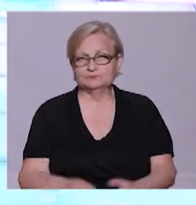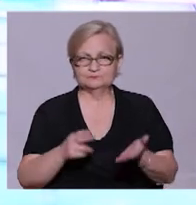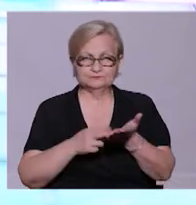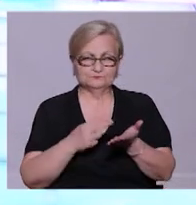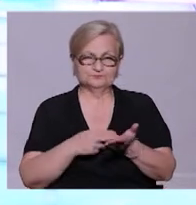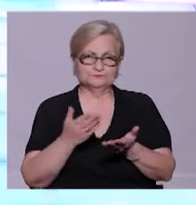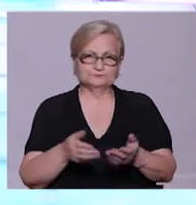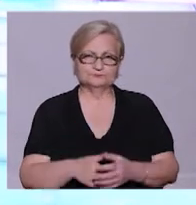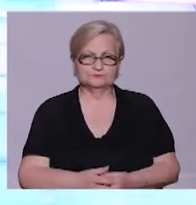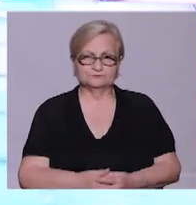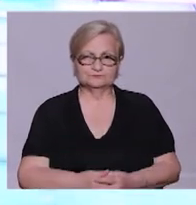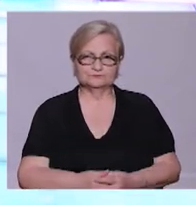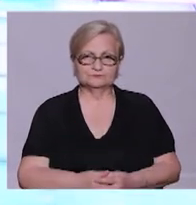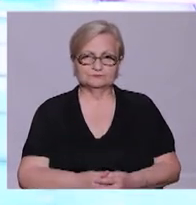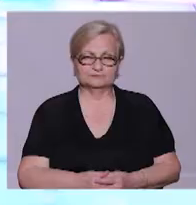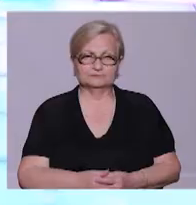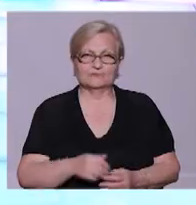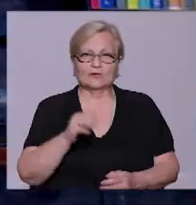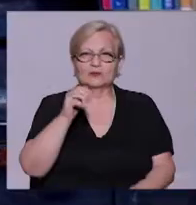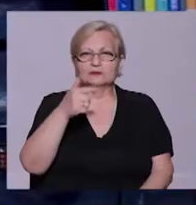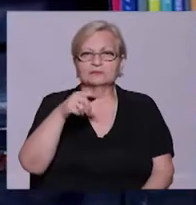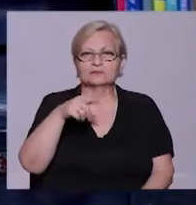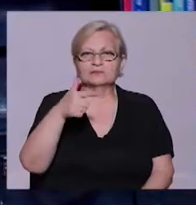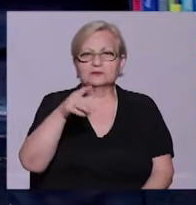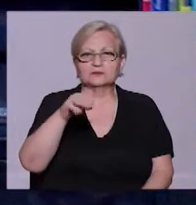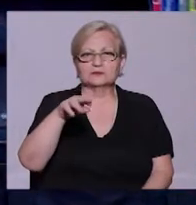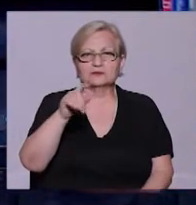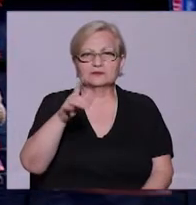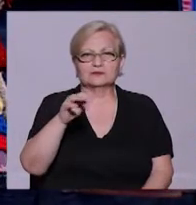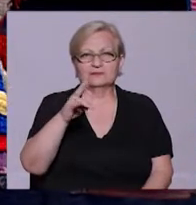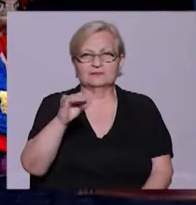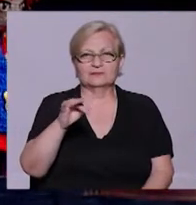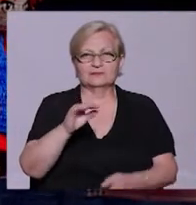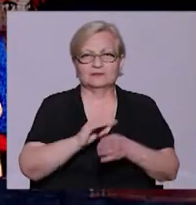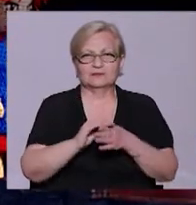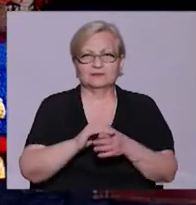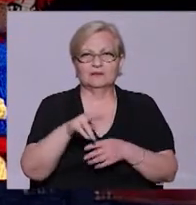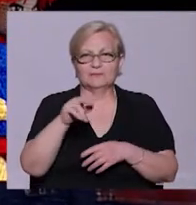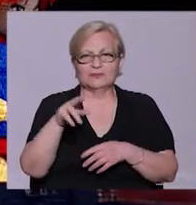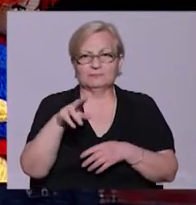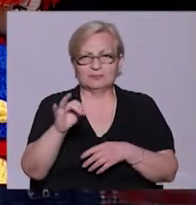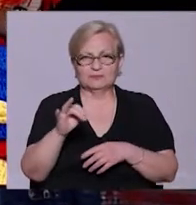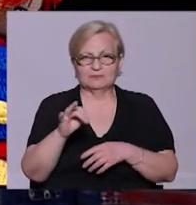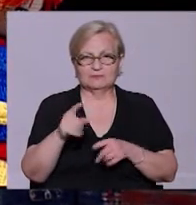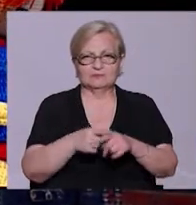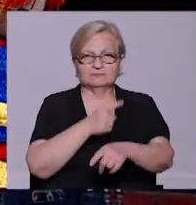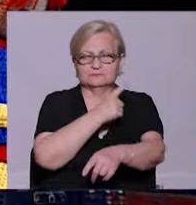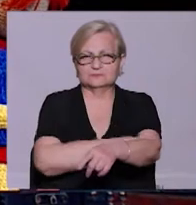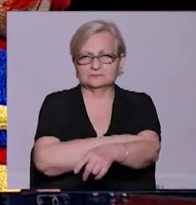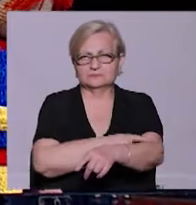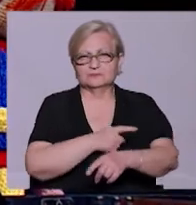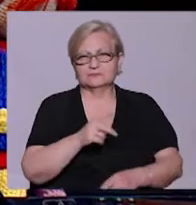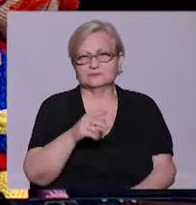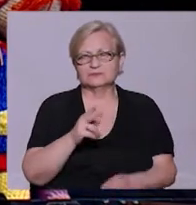ციგნი. ასტრიდ ლინდგრენის პეპი გრძელ წინდა.